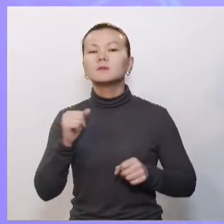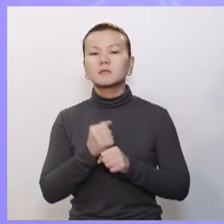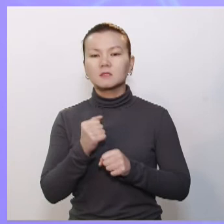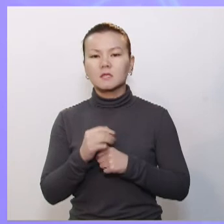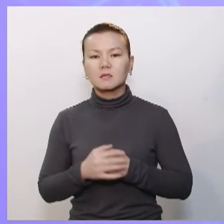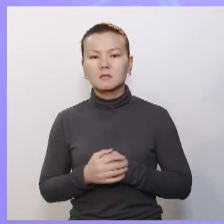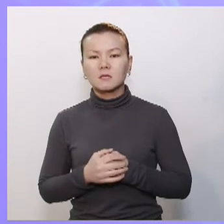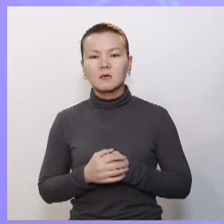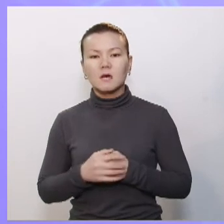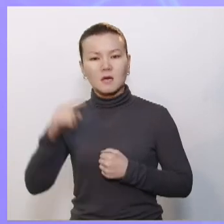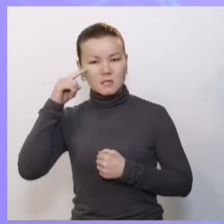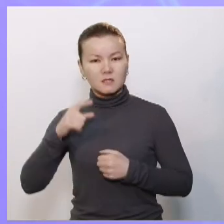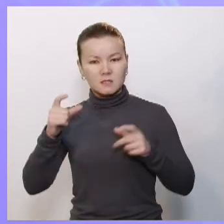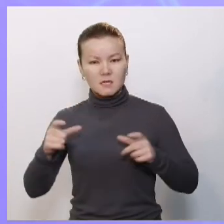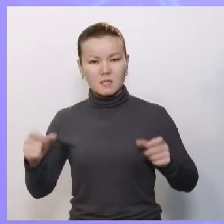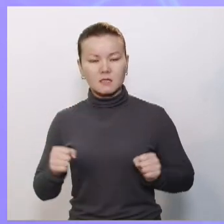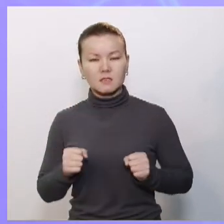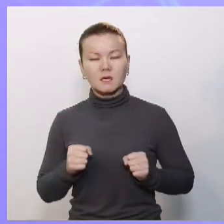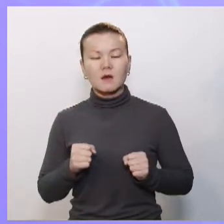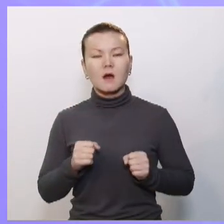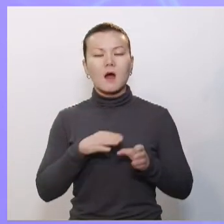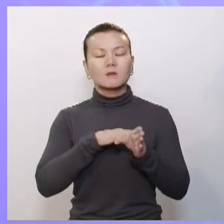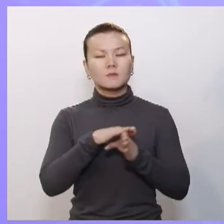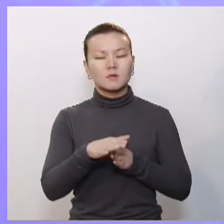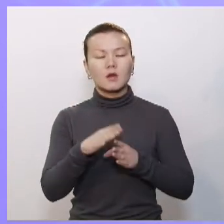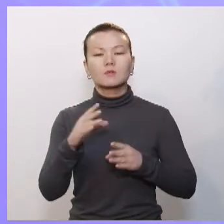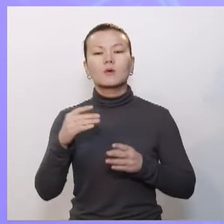Кыргыз эли Нооруз майрамын майрамдайт.